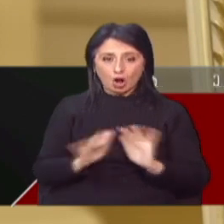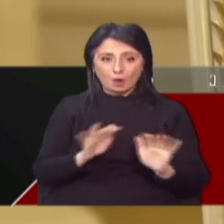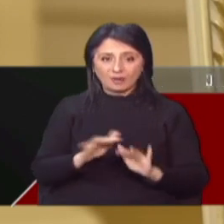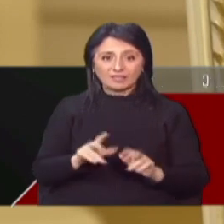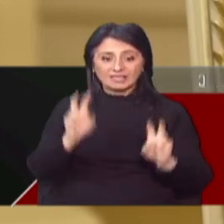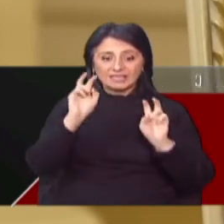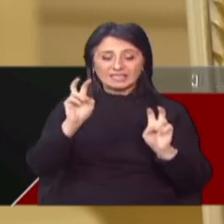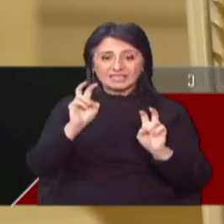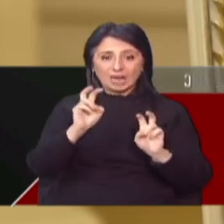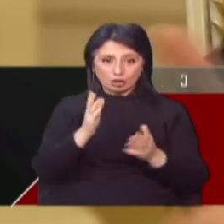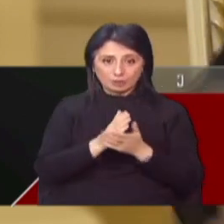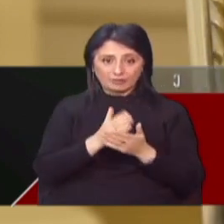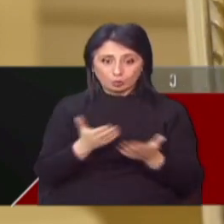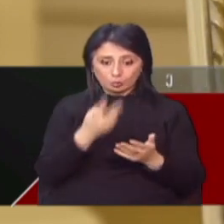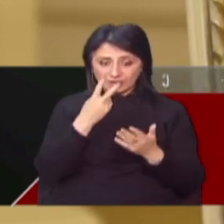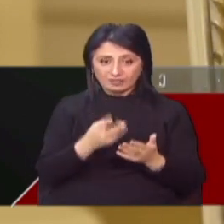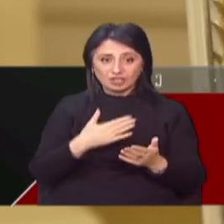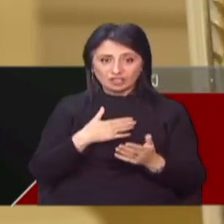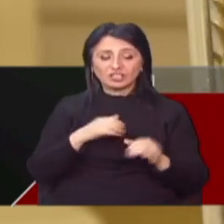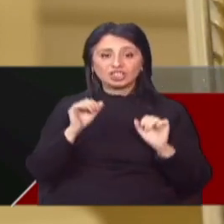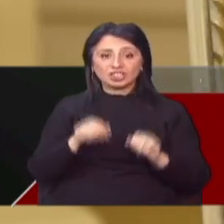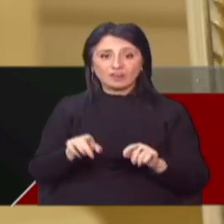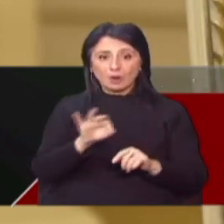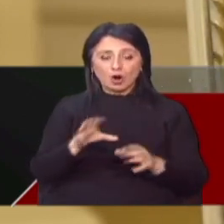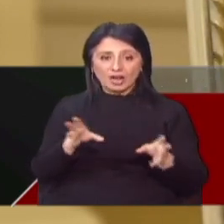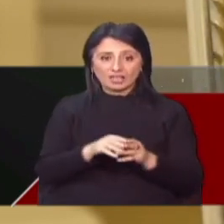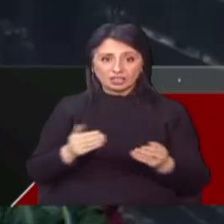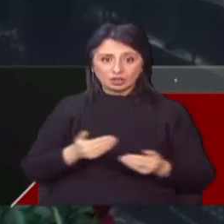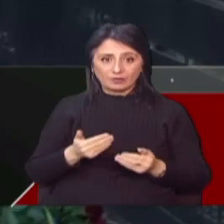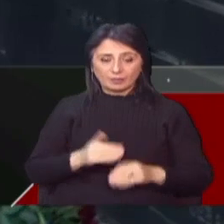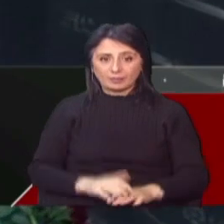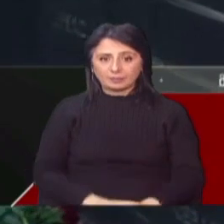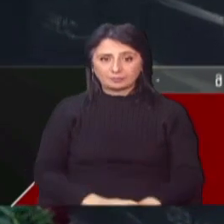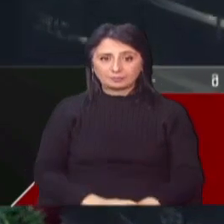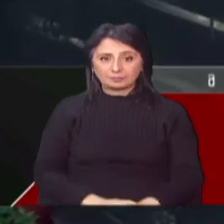რომელსაც სახელწოდებაც კი აქვს, თუმცა ხედავთ, რომ ჩვენ შეგვიძლია ამასთან ერთად ცხოვრება.